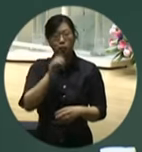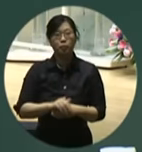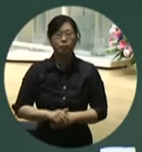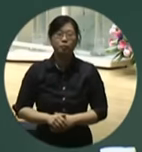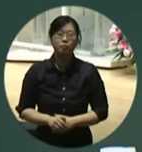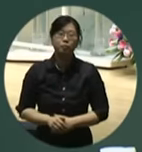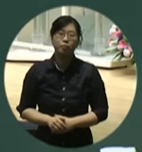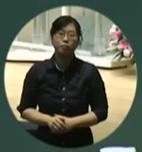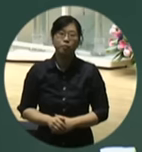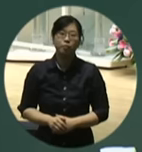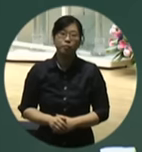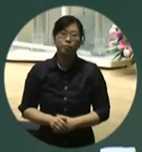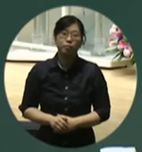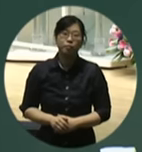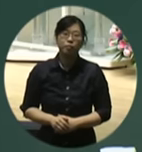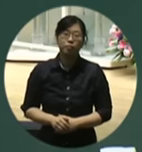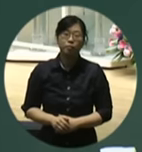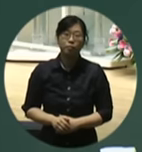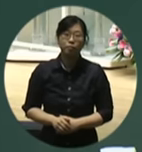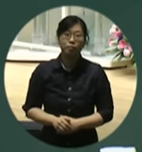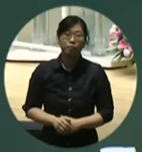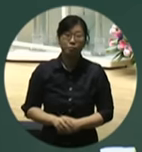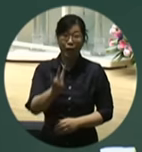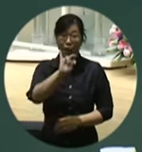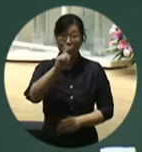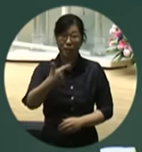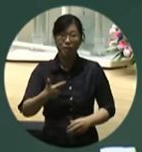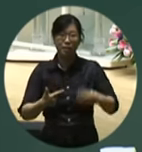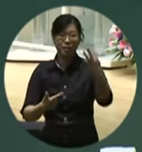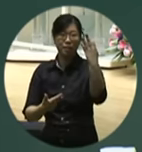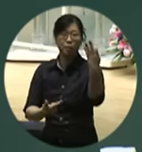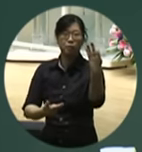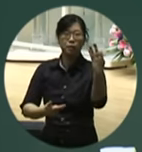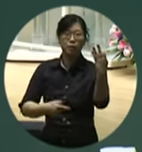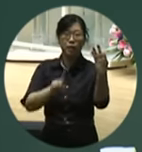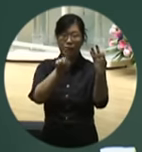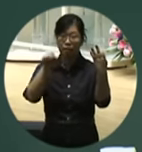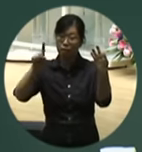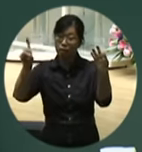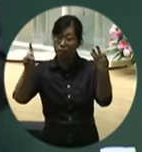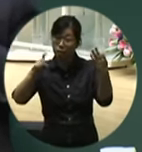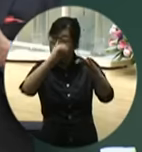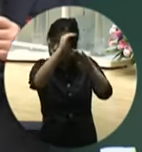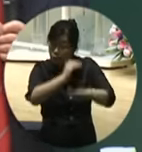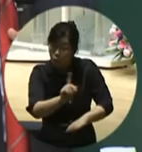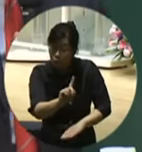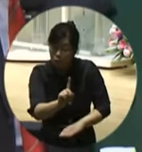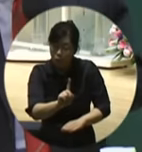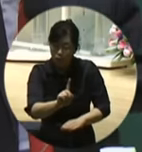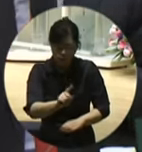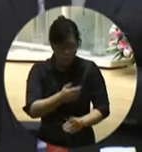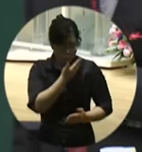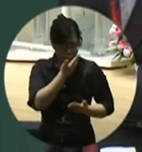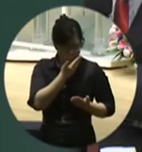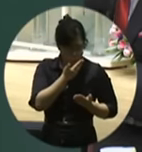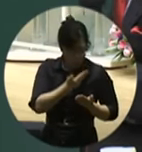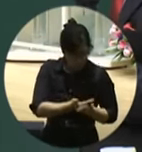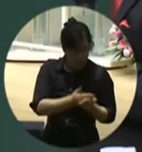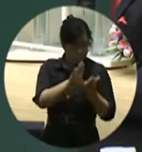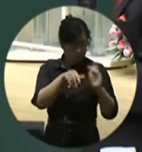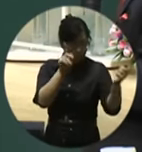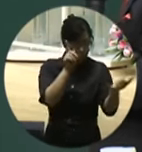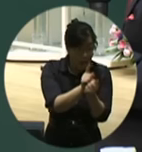Bible carefully. 민수기 14장 1절에서 10절에 보면 가장 얼마나 중요한 시간표입니까? When you look at Numbers